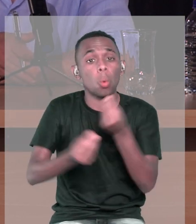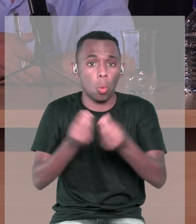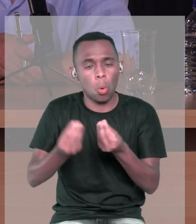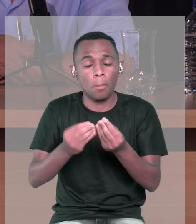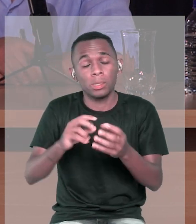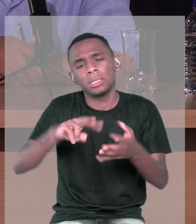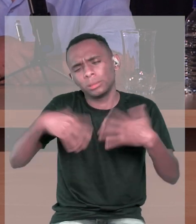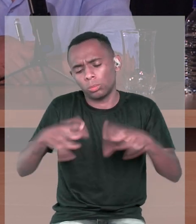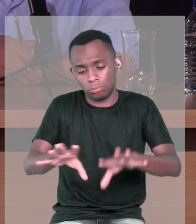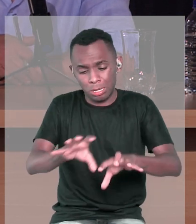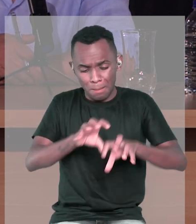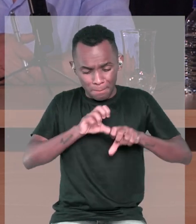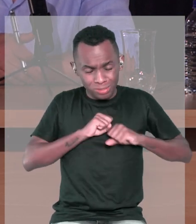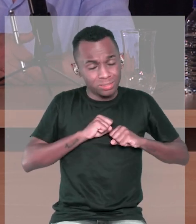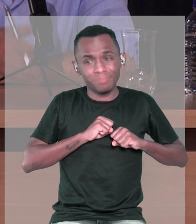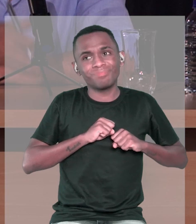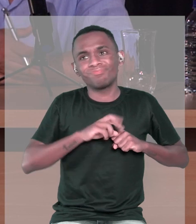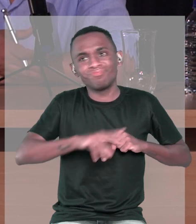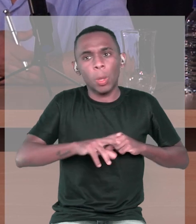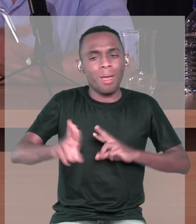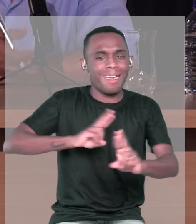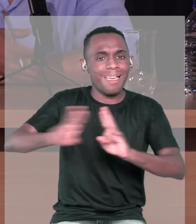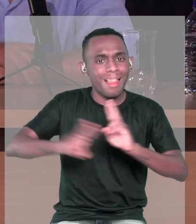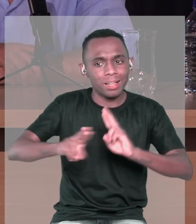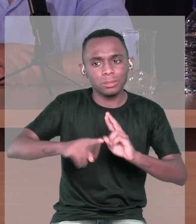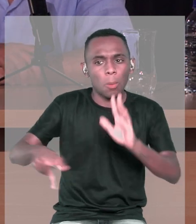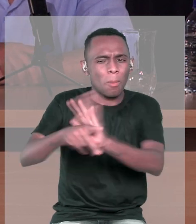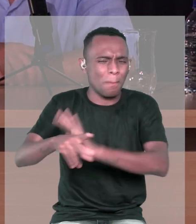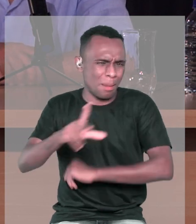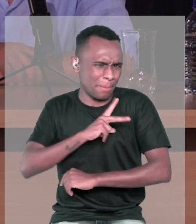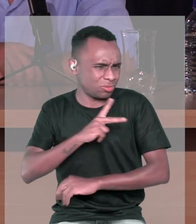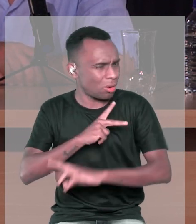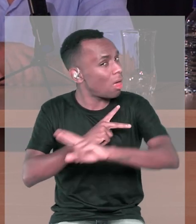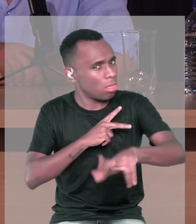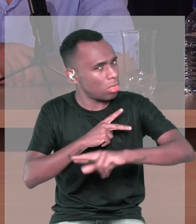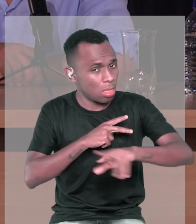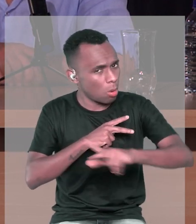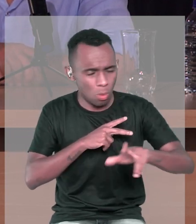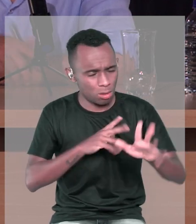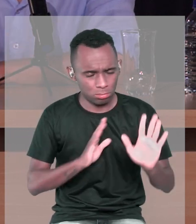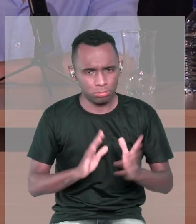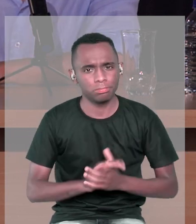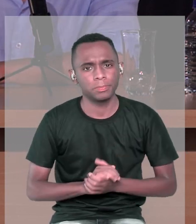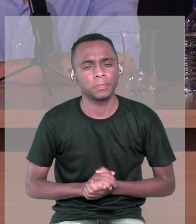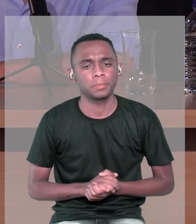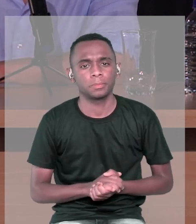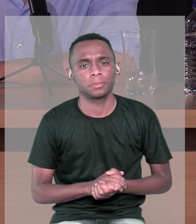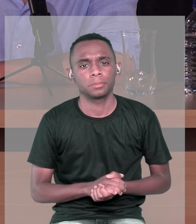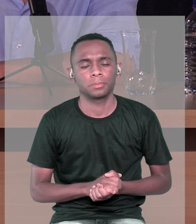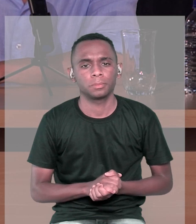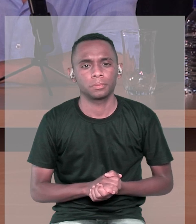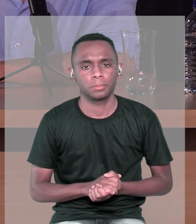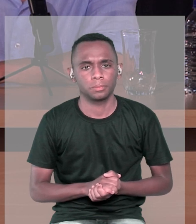de apropriação não é necessariamente ligado à propriedade privada, sempre. Quand vous parlez des propriétés